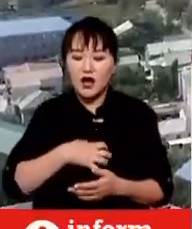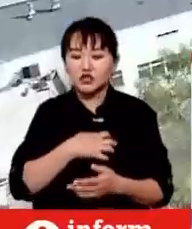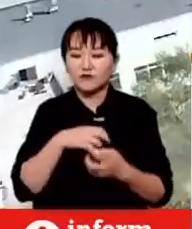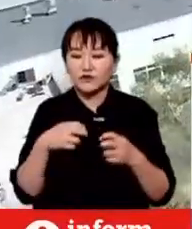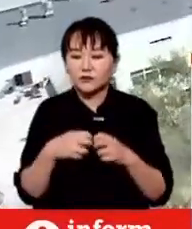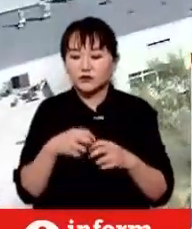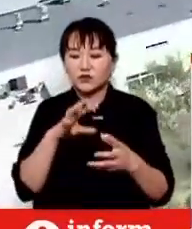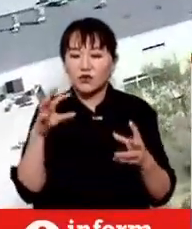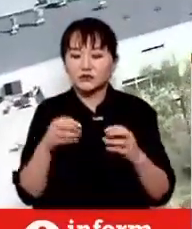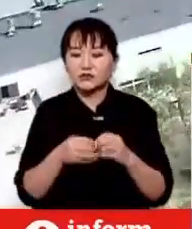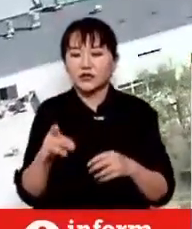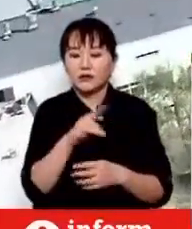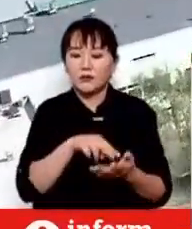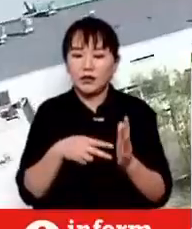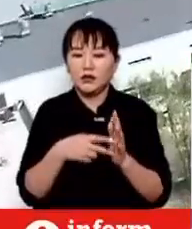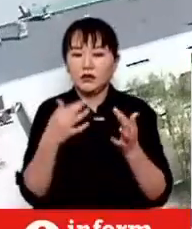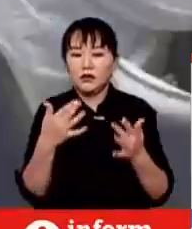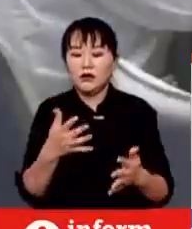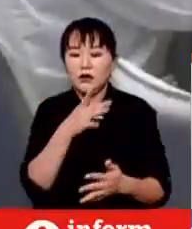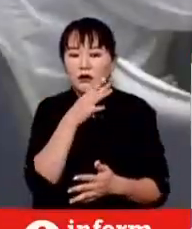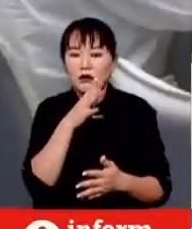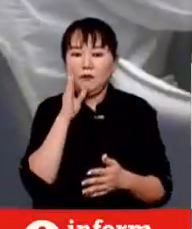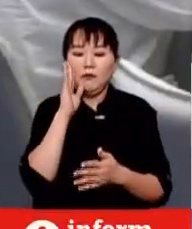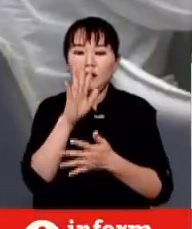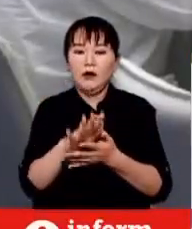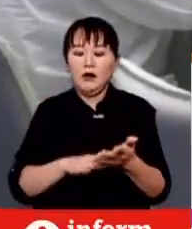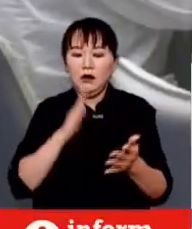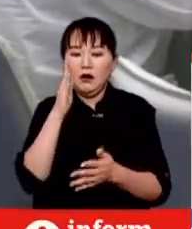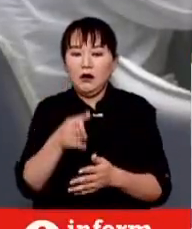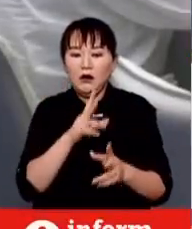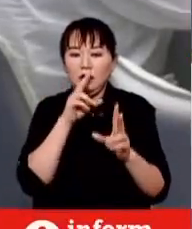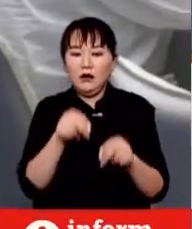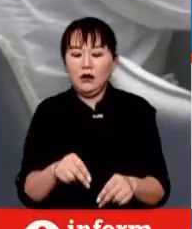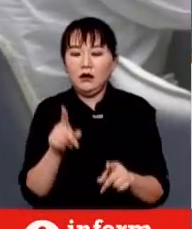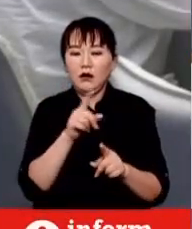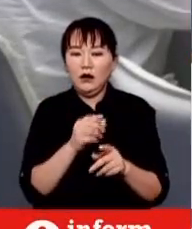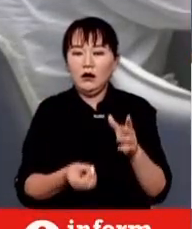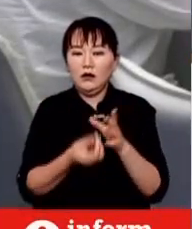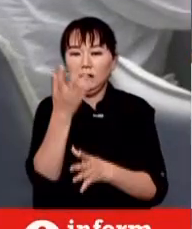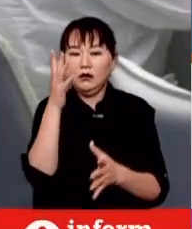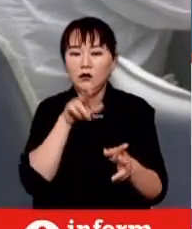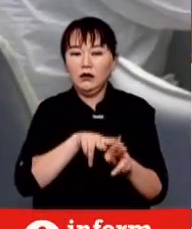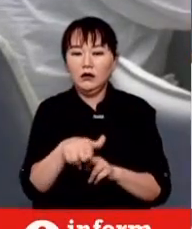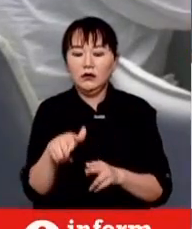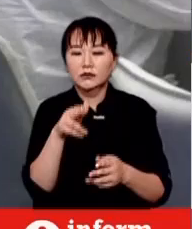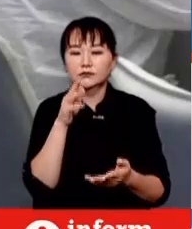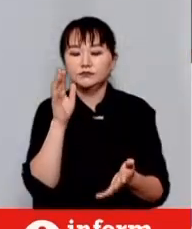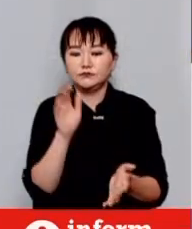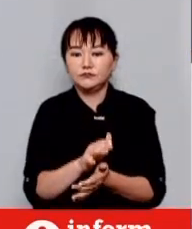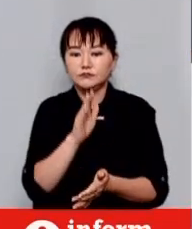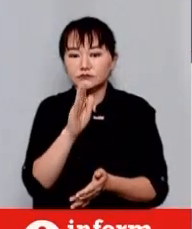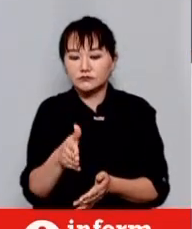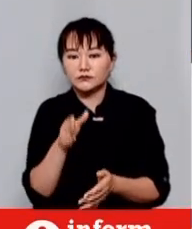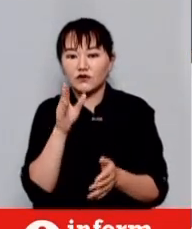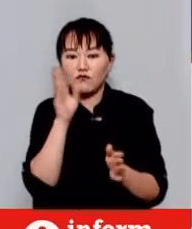создан комплексный региональный план на несколько лет вперед. Аким области пообещал, что количество выбросов вредных веществ уменьшится и воздух